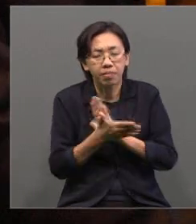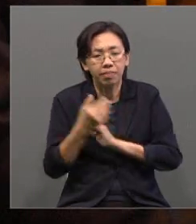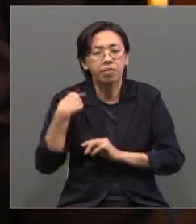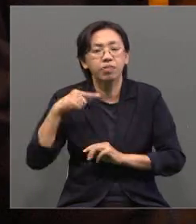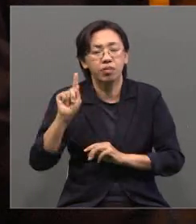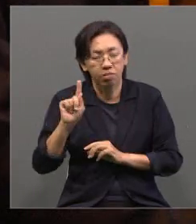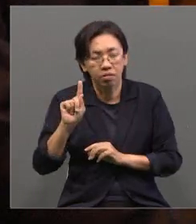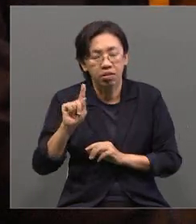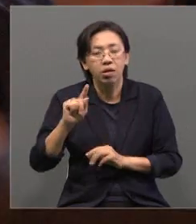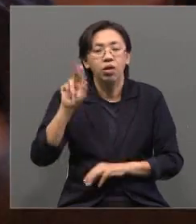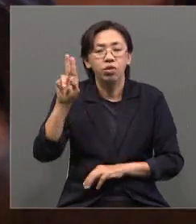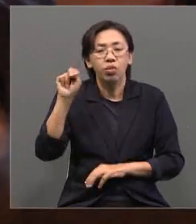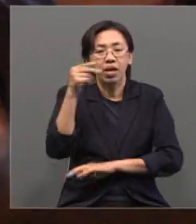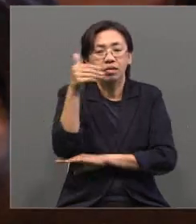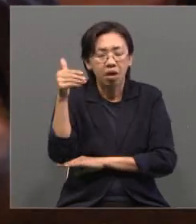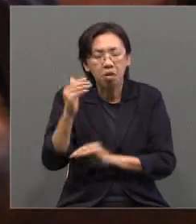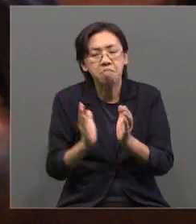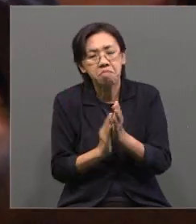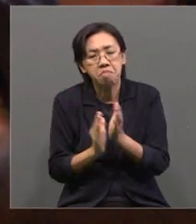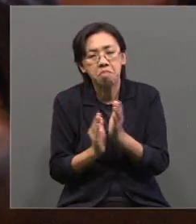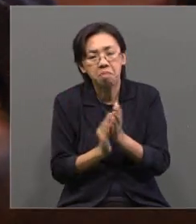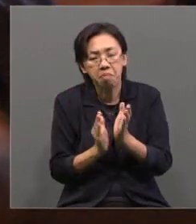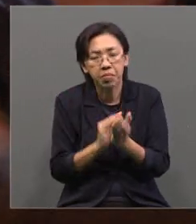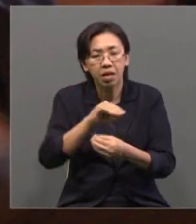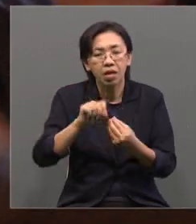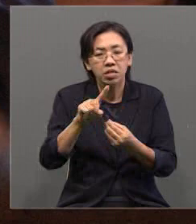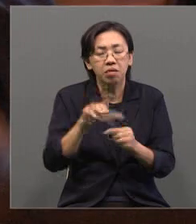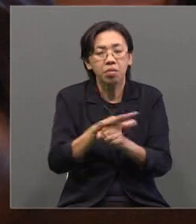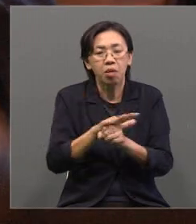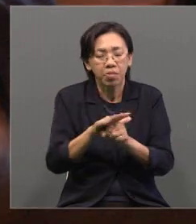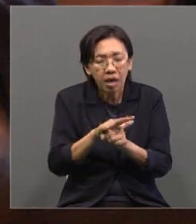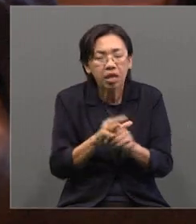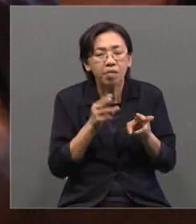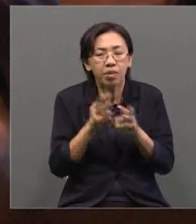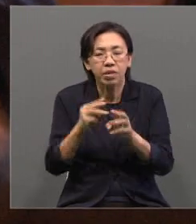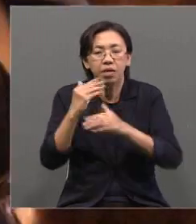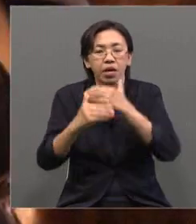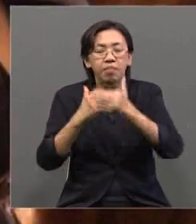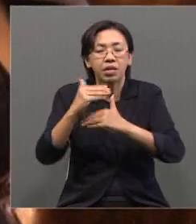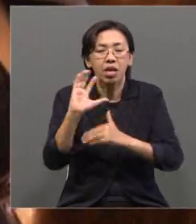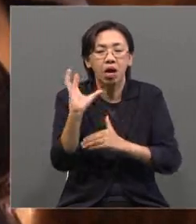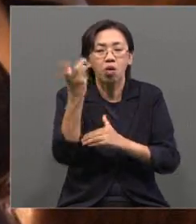ชน์ซึ่งสหประชาชาติก็ยกย่องว่าเป็นแนวทางสู่การพัฒนาที่ยั่งยืนของโลกค่ะ